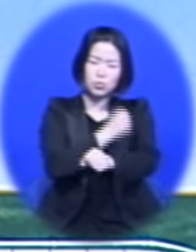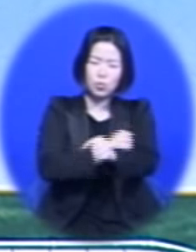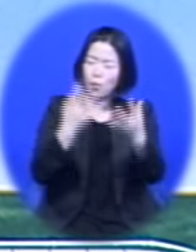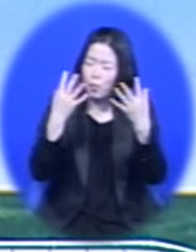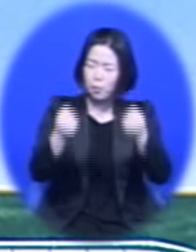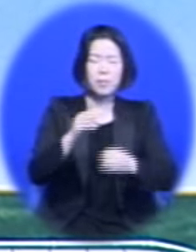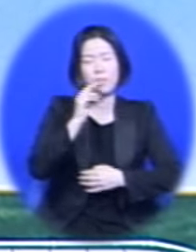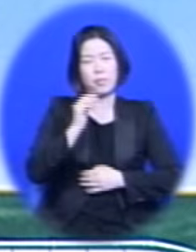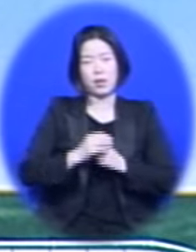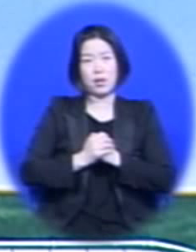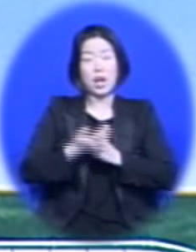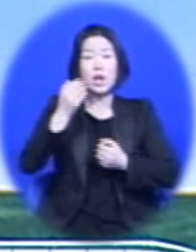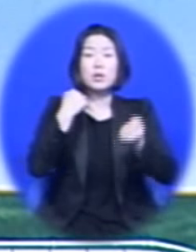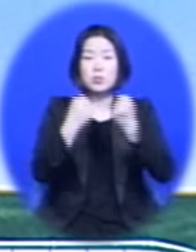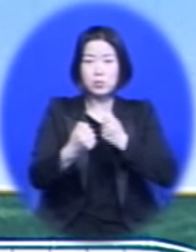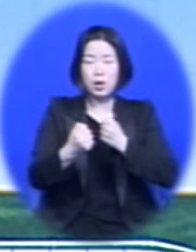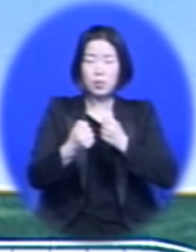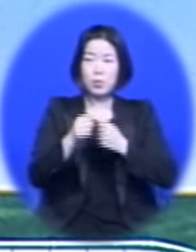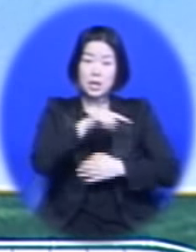아닙니다. 그런데도 그들은